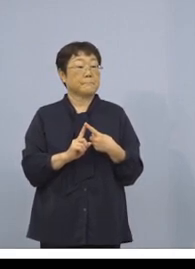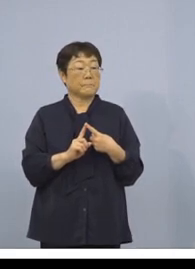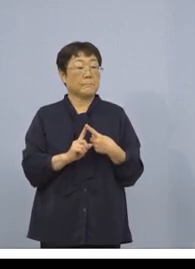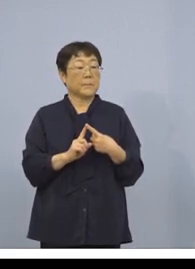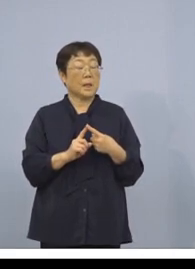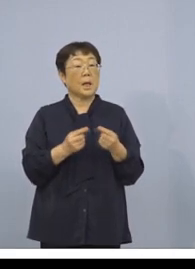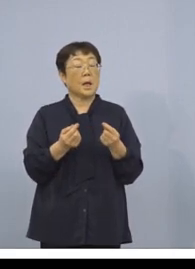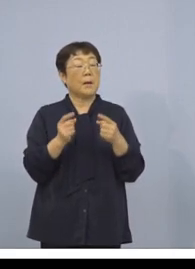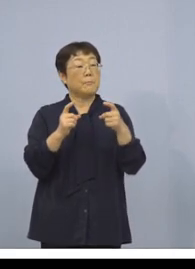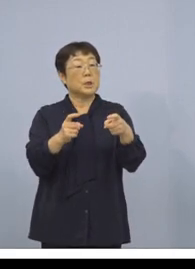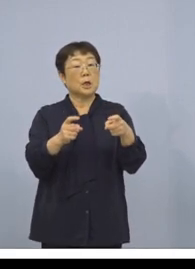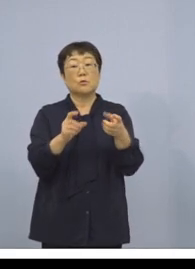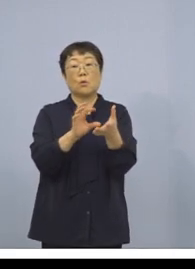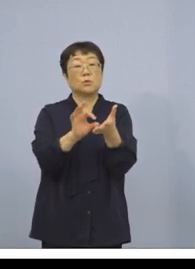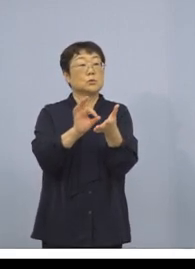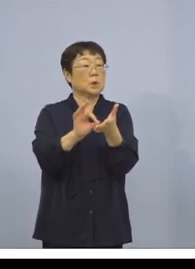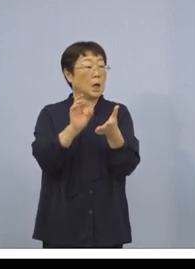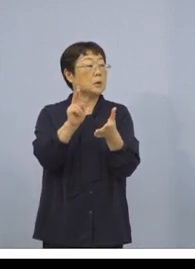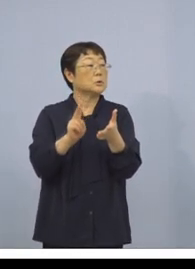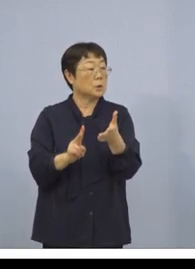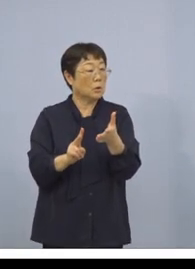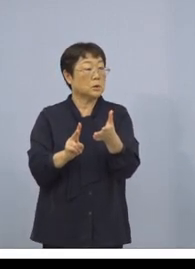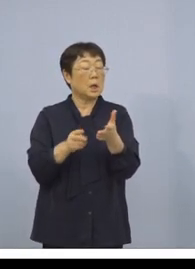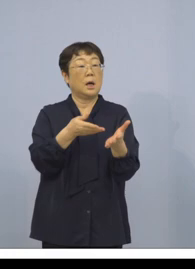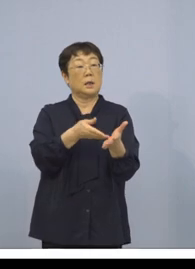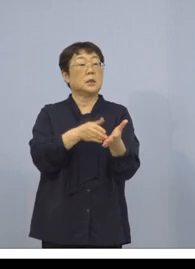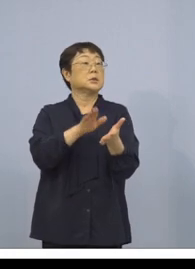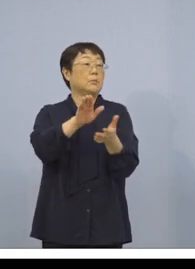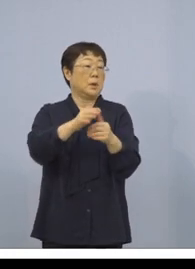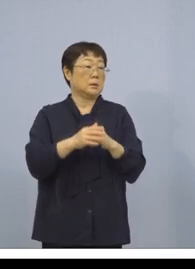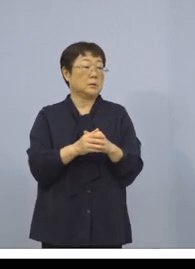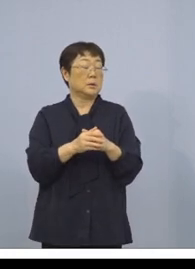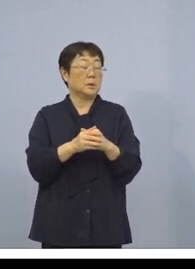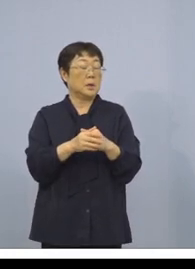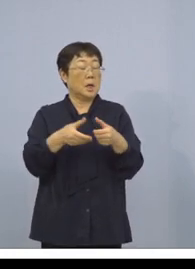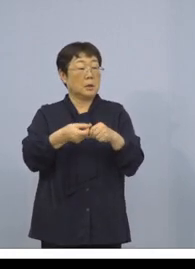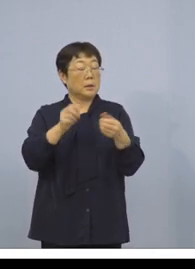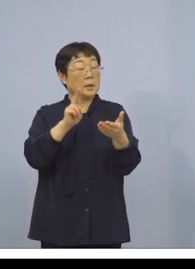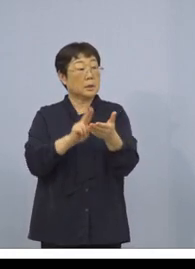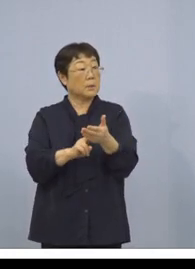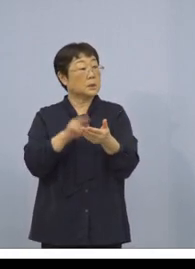港を使いいただくような、まあ、そんな話もあるんで、またこれも詳細決ま